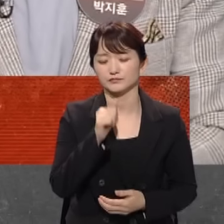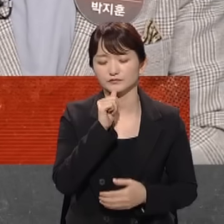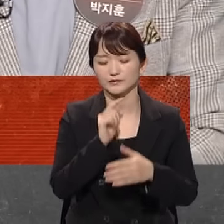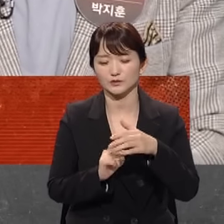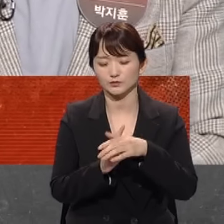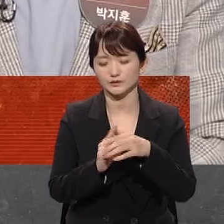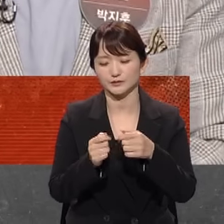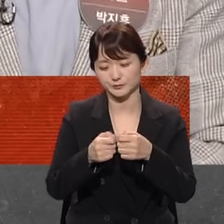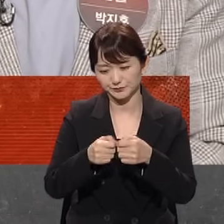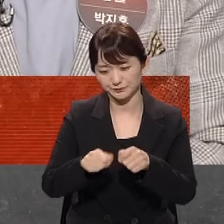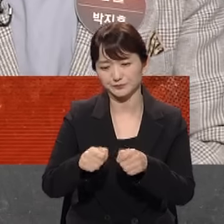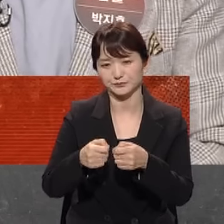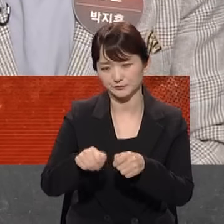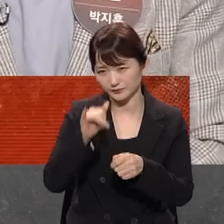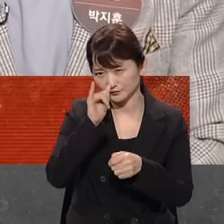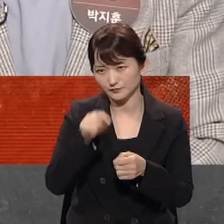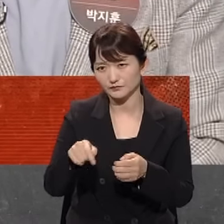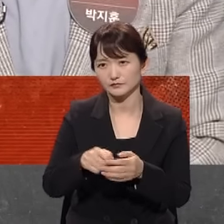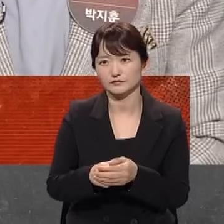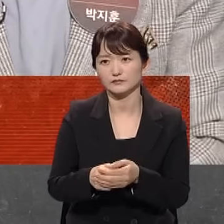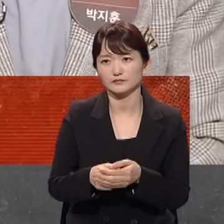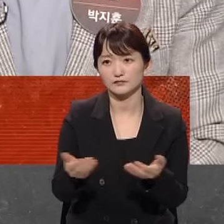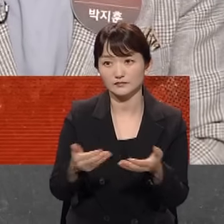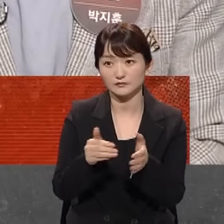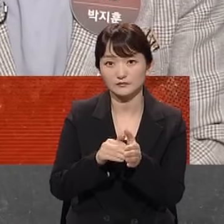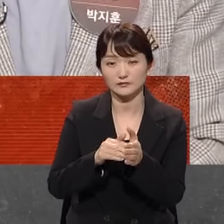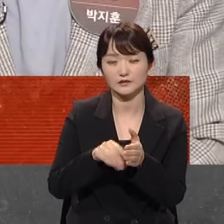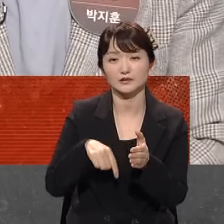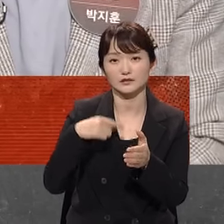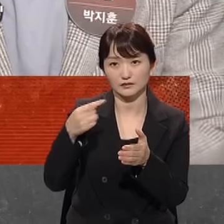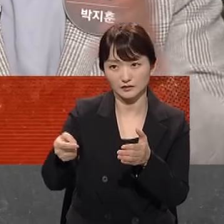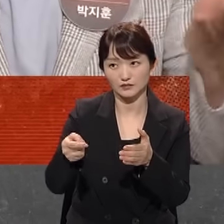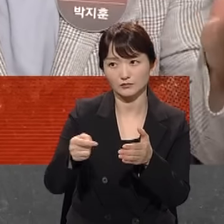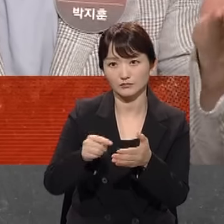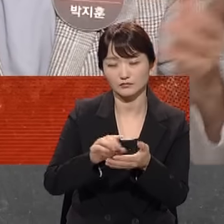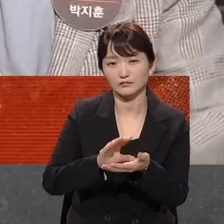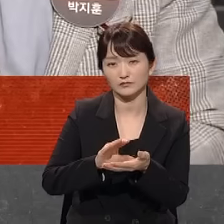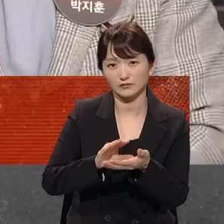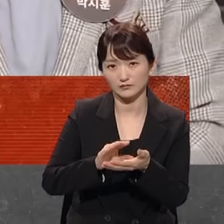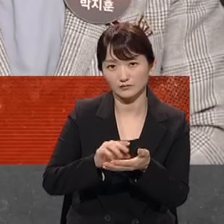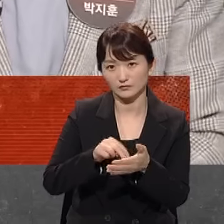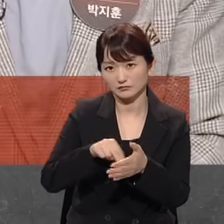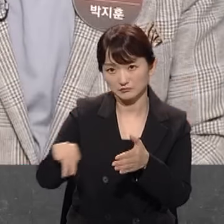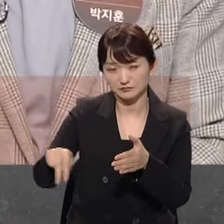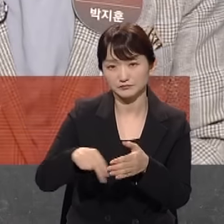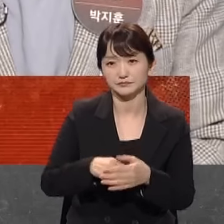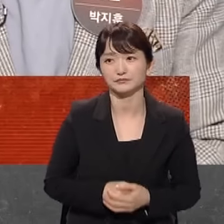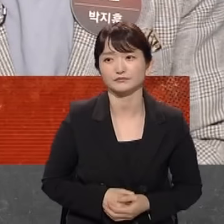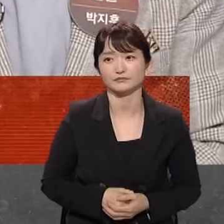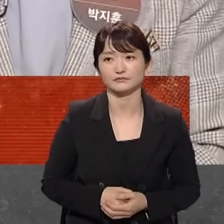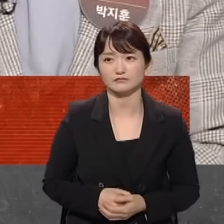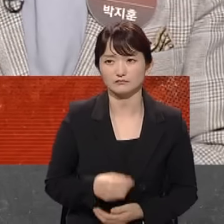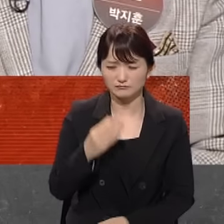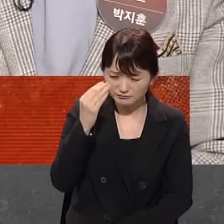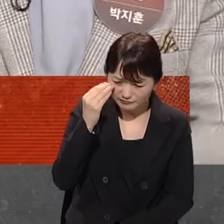하면서 결국은 손질이 끝난 이후에 갔다고 해요. 근데 이제 사람 되게 좀 신기해서 저를